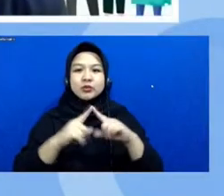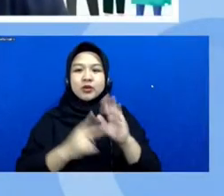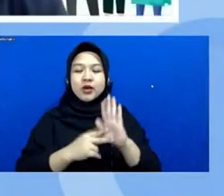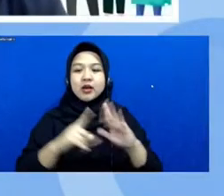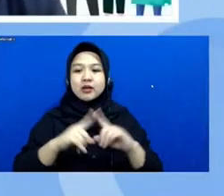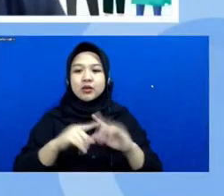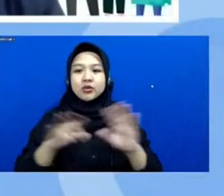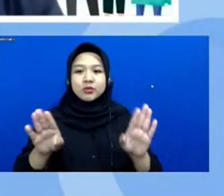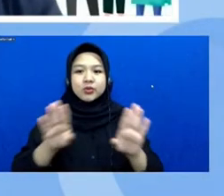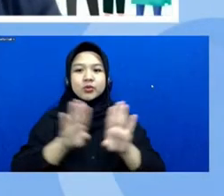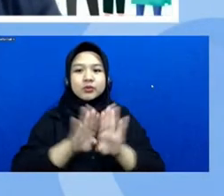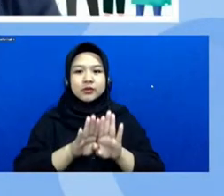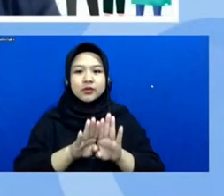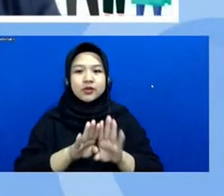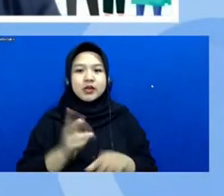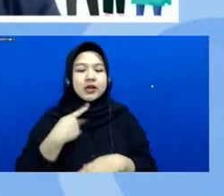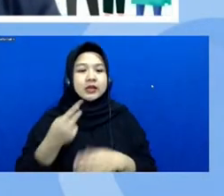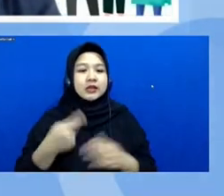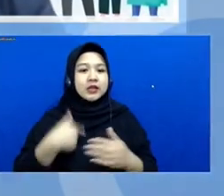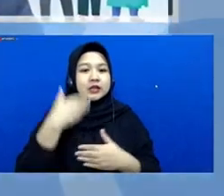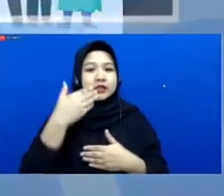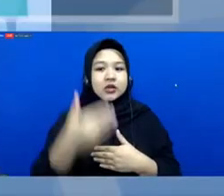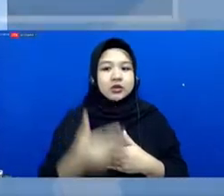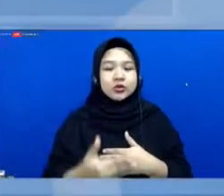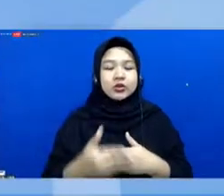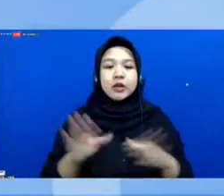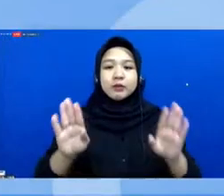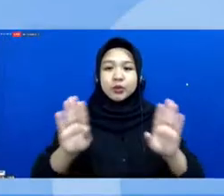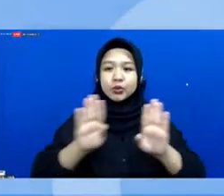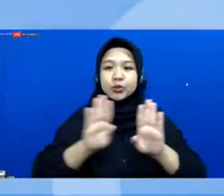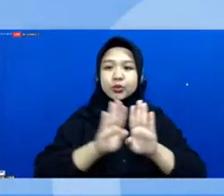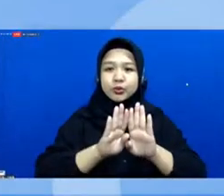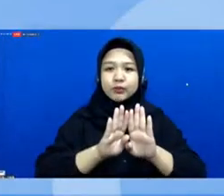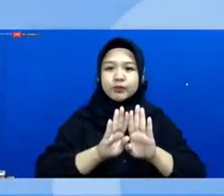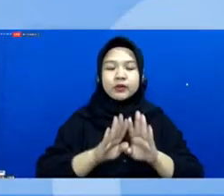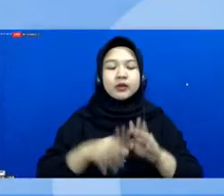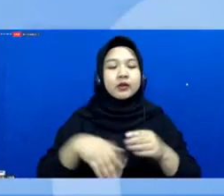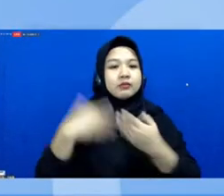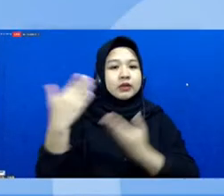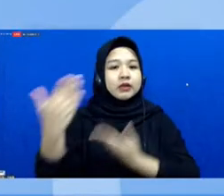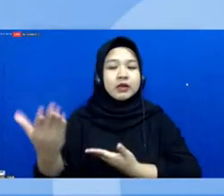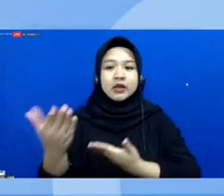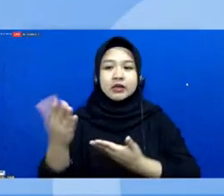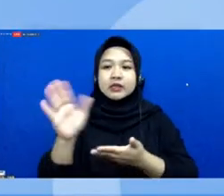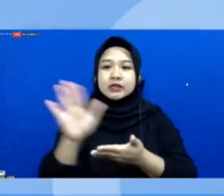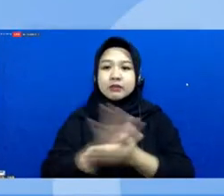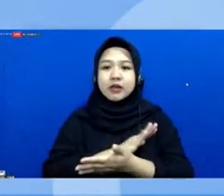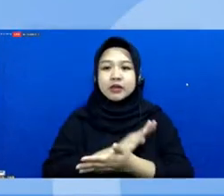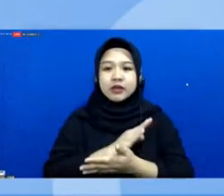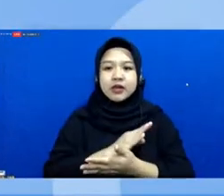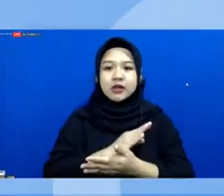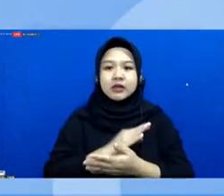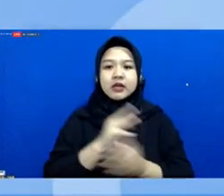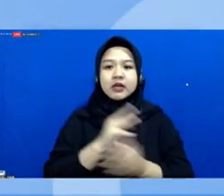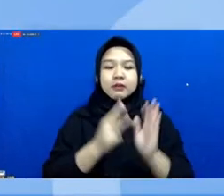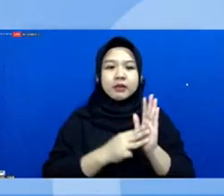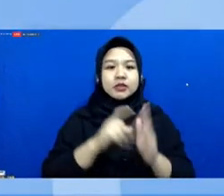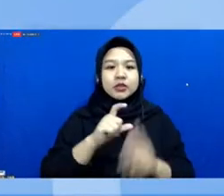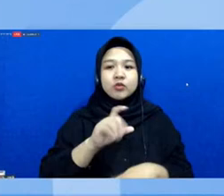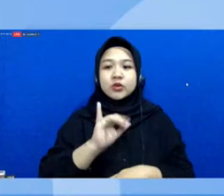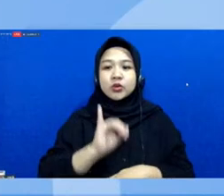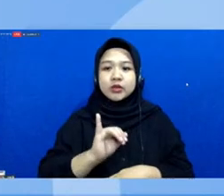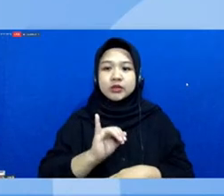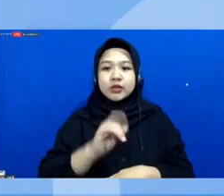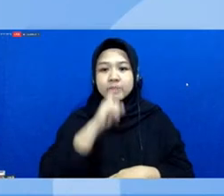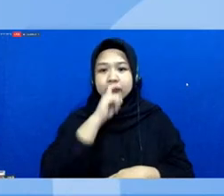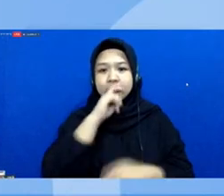penutupnya. Kemudian kita akan beranjak pada penutup selanjutnya. Kami akan berikan kesempatan kepada Mercy Corps Indonesia, kepada